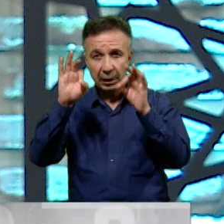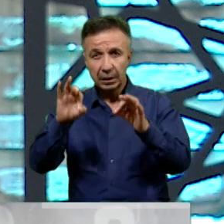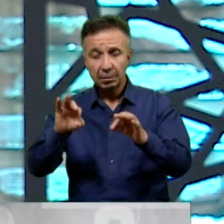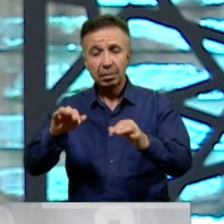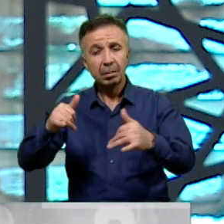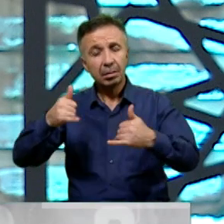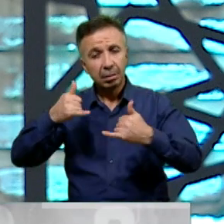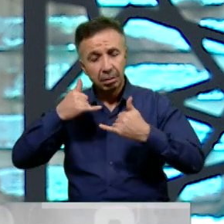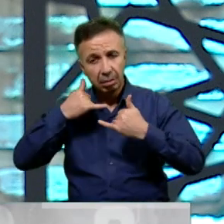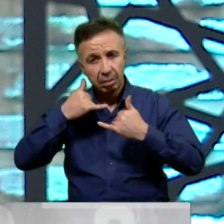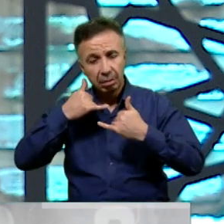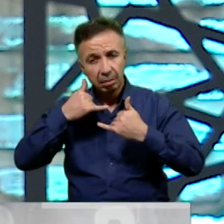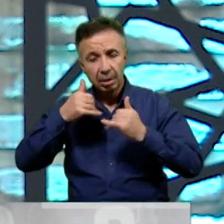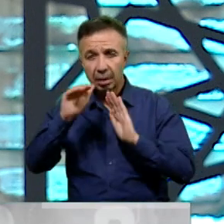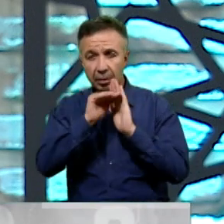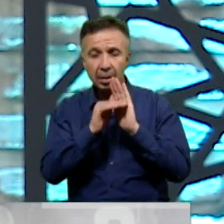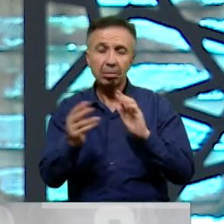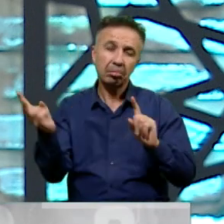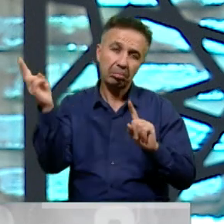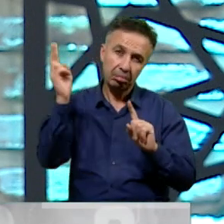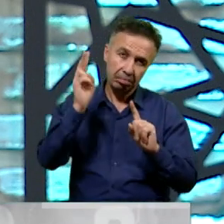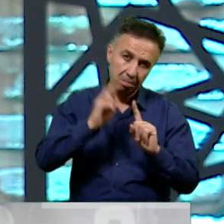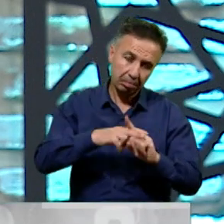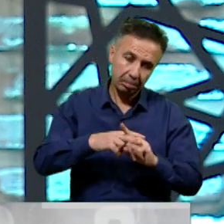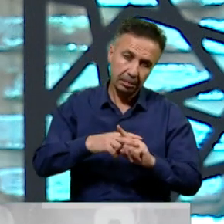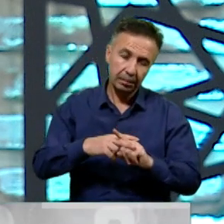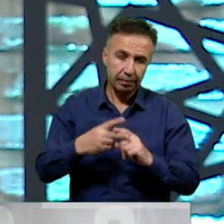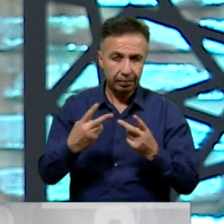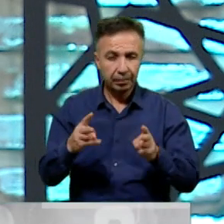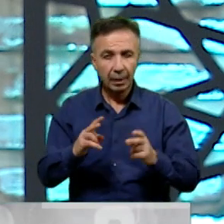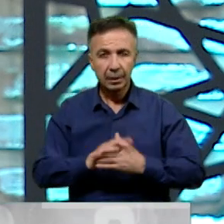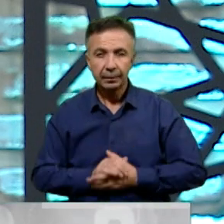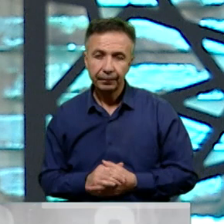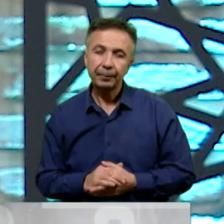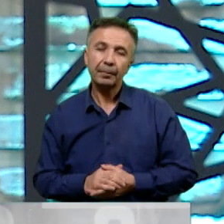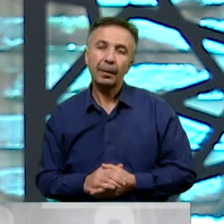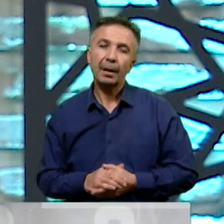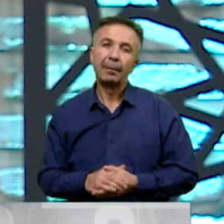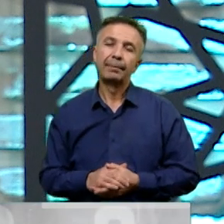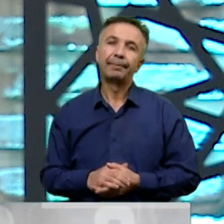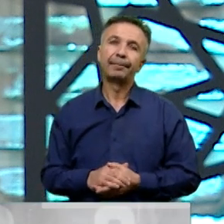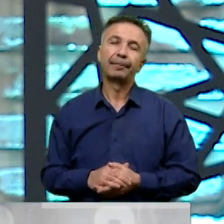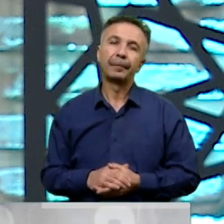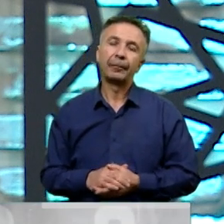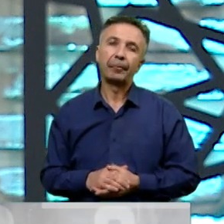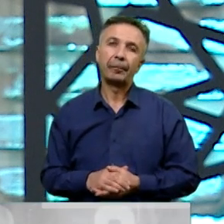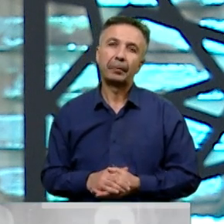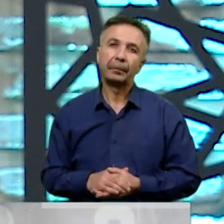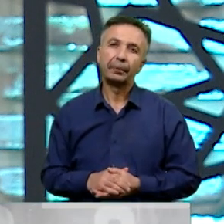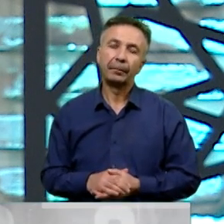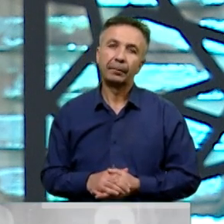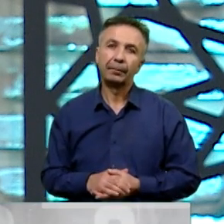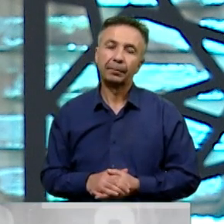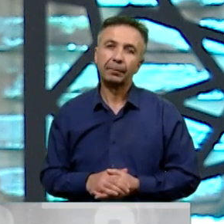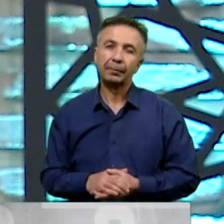294-4-294 nolu telefon numarasını tuşladığınızda Diyanet Televizyonumuzdaki ilgili arkadaşlarla görüşeceksiniz. Sonrasında da yayında